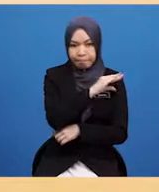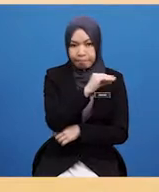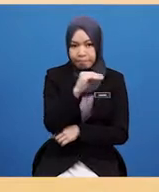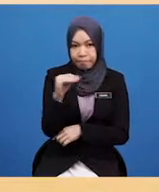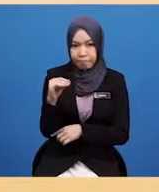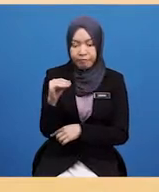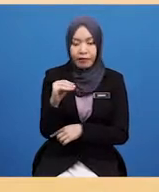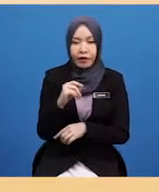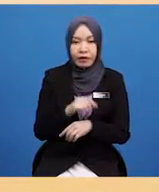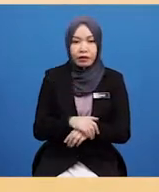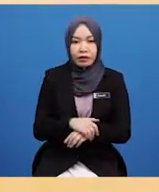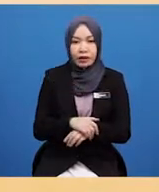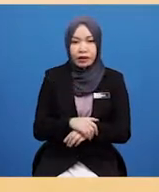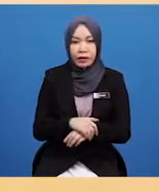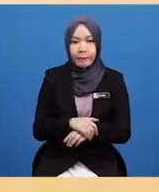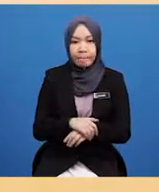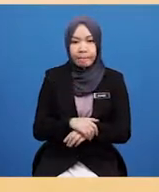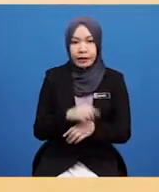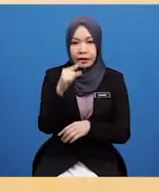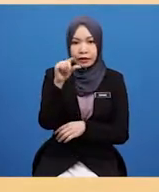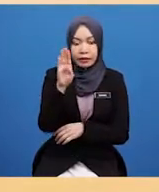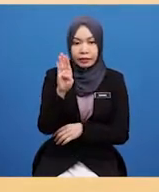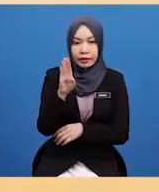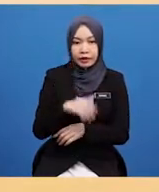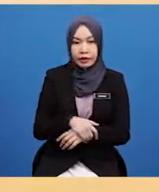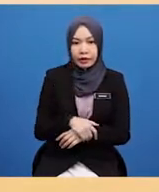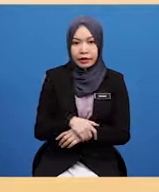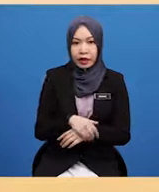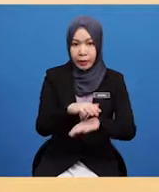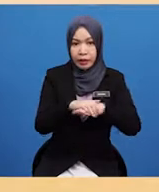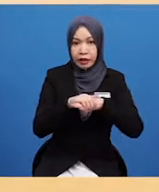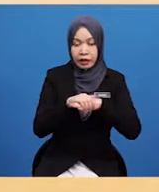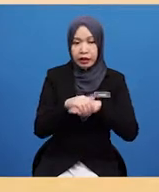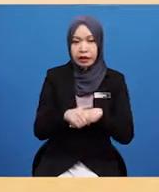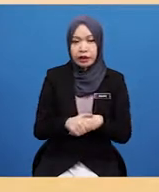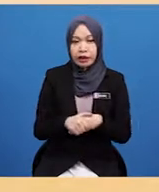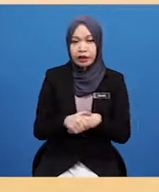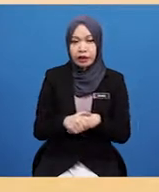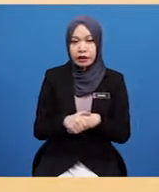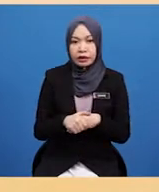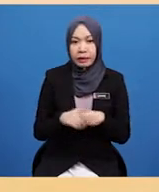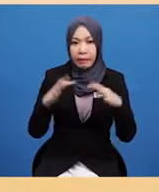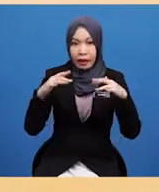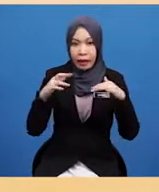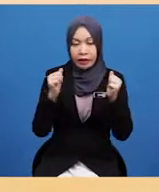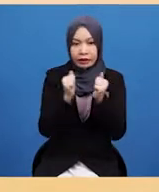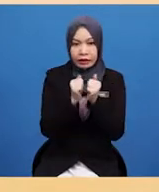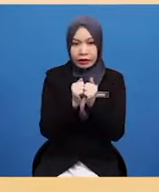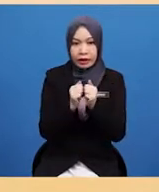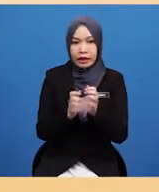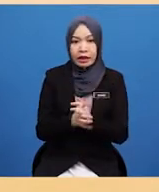1914, Britain menyertai Rusia dan Perancis memerangi Jerman yang mencerobohi